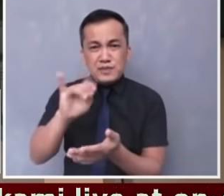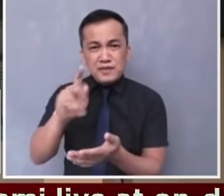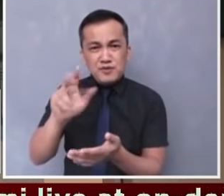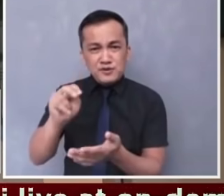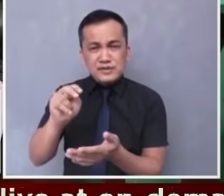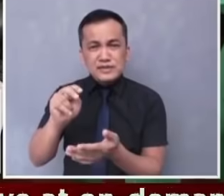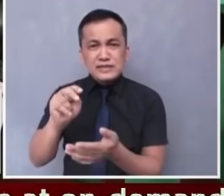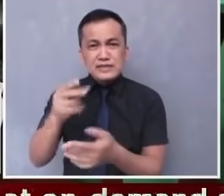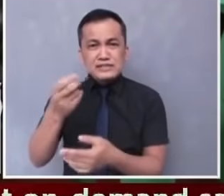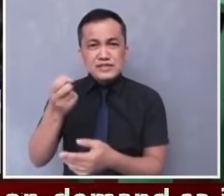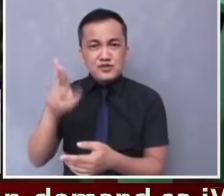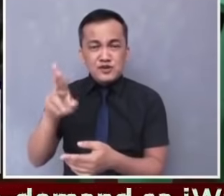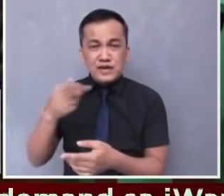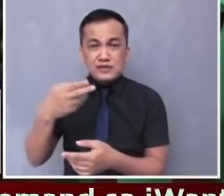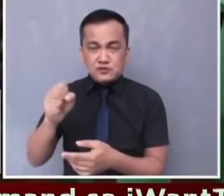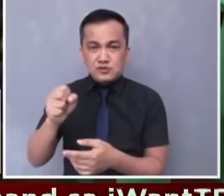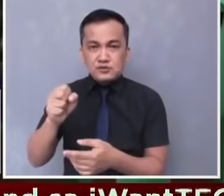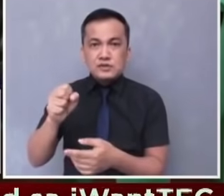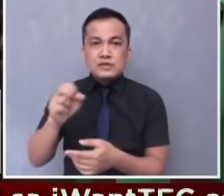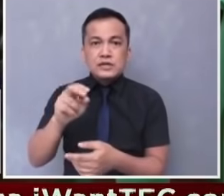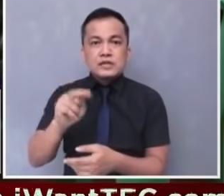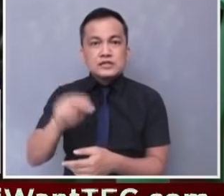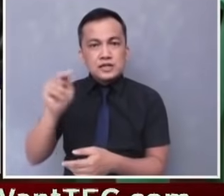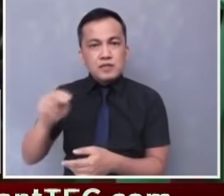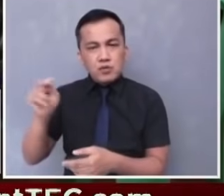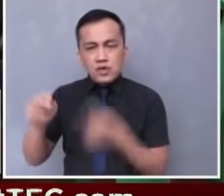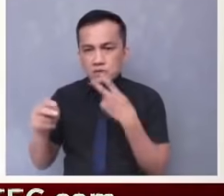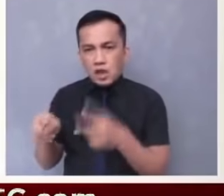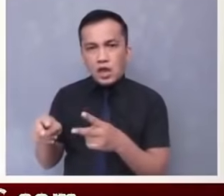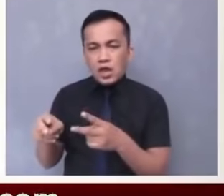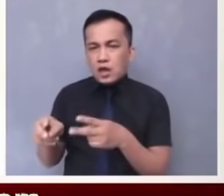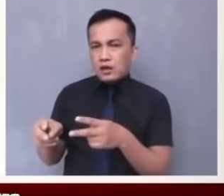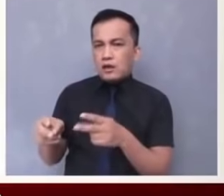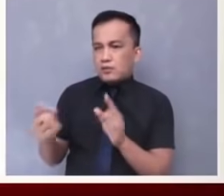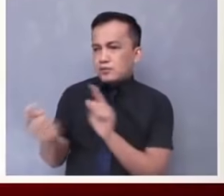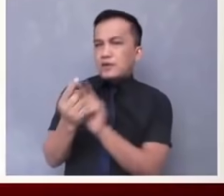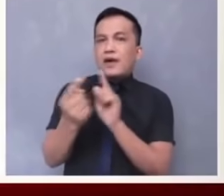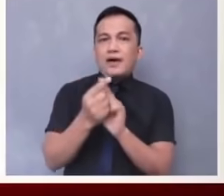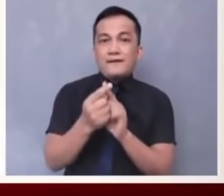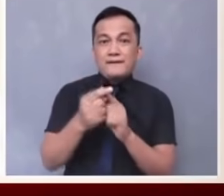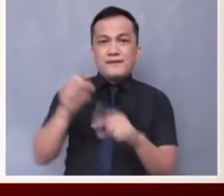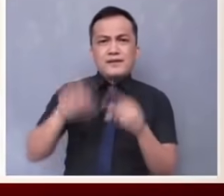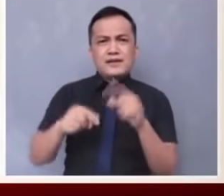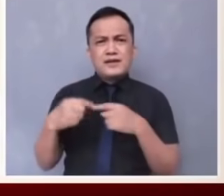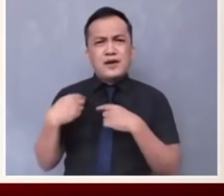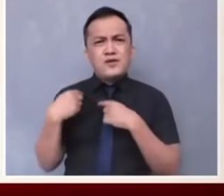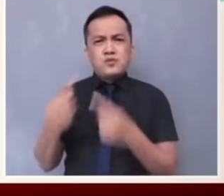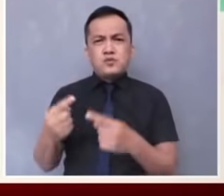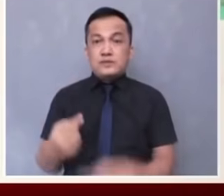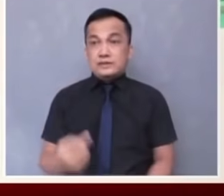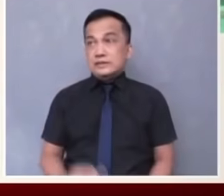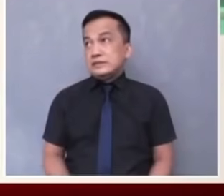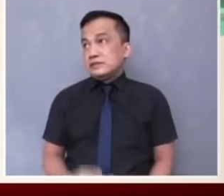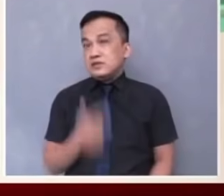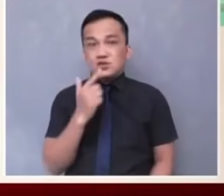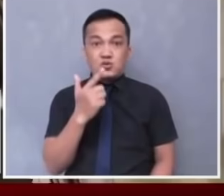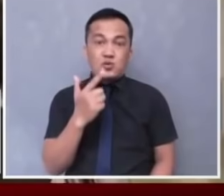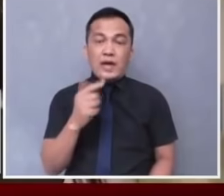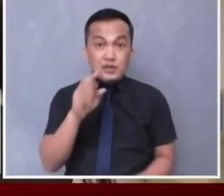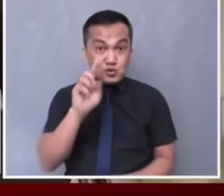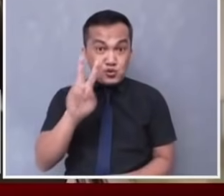sa Navotas. Ngayon lang ulit nagkita ang magkakaibigan matapos ang halos 2 taong purong distance